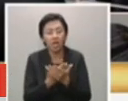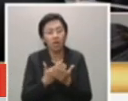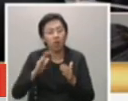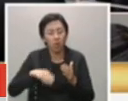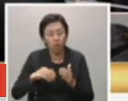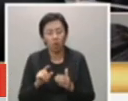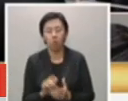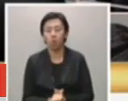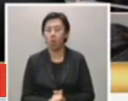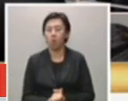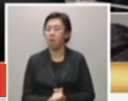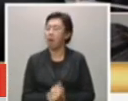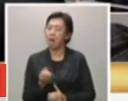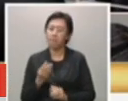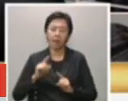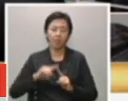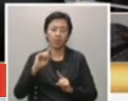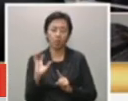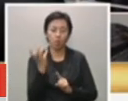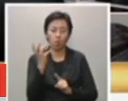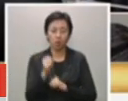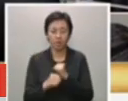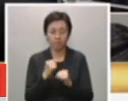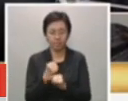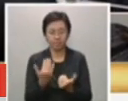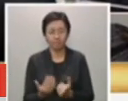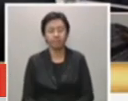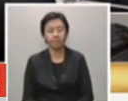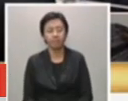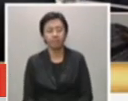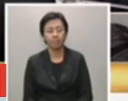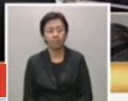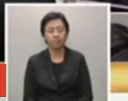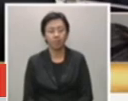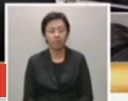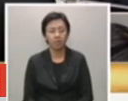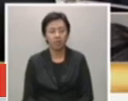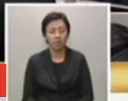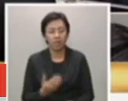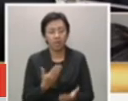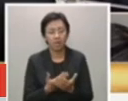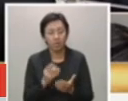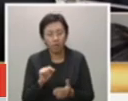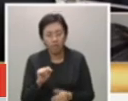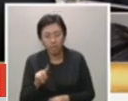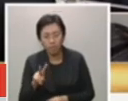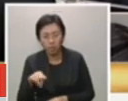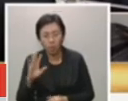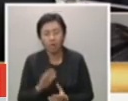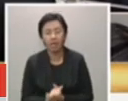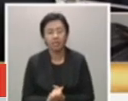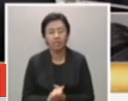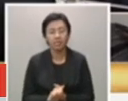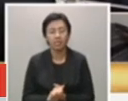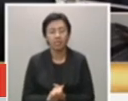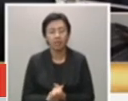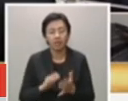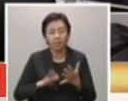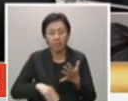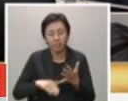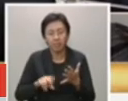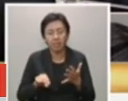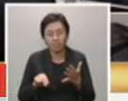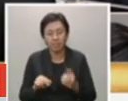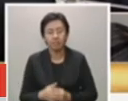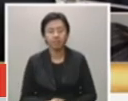ลกแข็งมามากที่สุดในโลกในปีเดียวต้นปีอยู่ที่22กว่าสิ้นปีอยู่ที่30